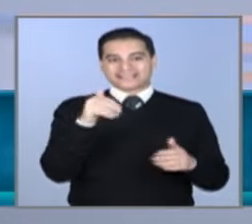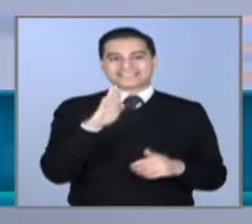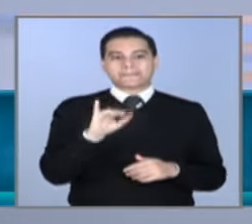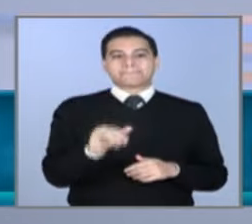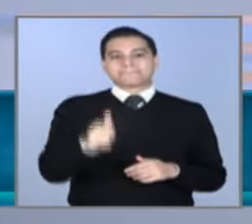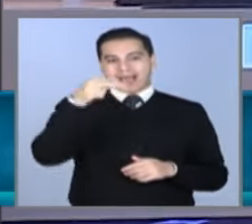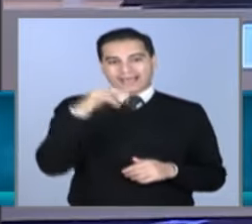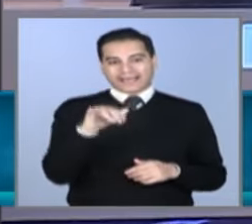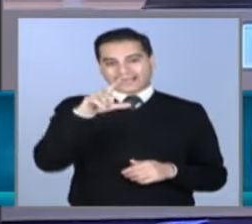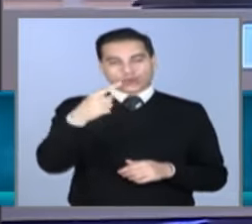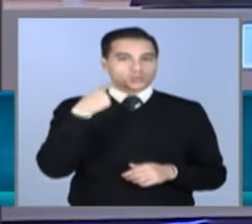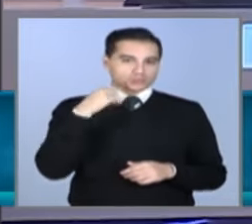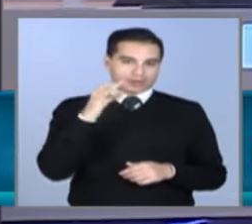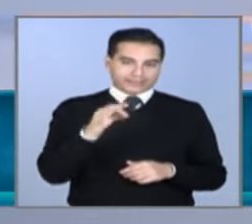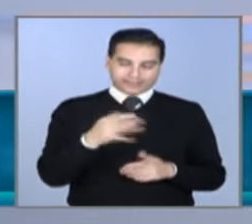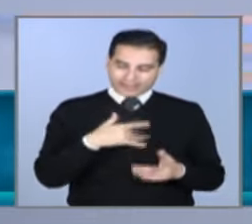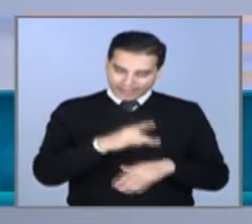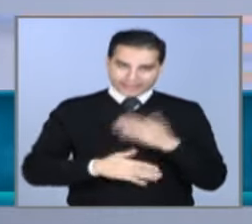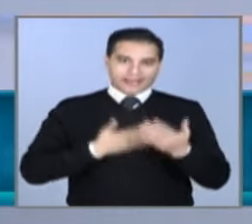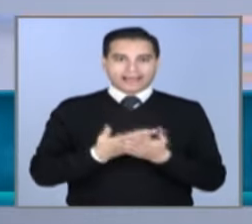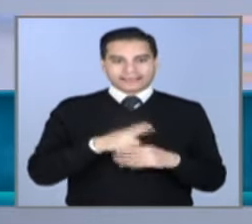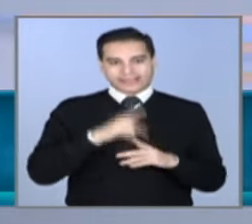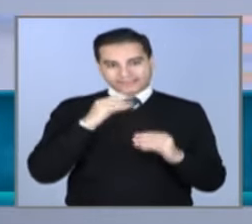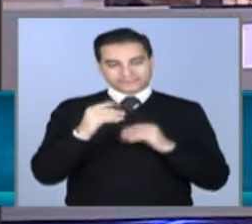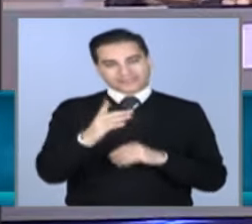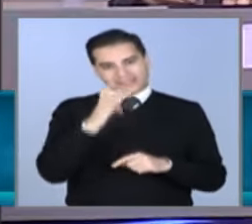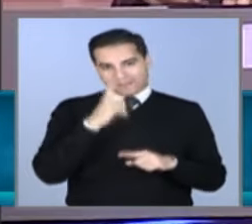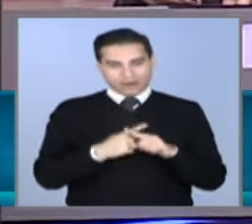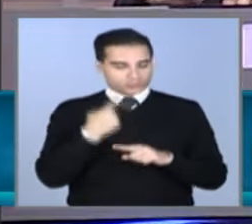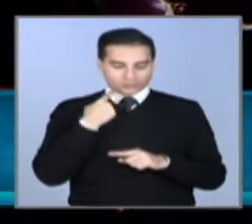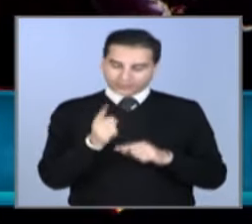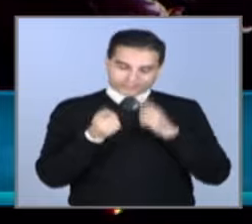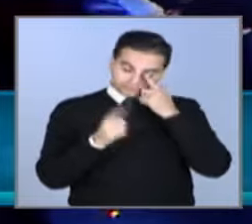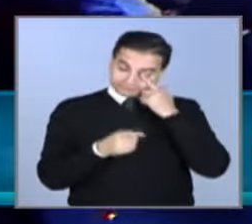المنعم إسماعيل خسارة، هرجع لك هرجع لك. إجابة خاطئة.